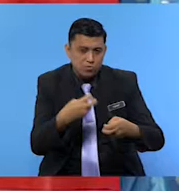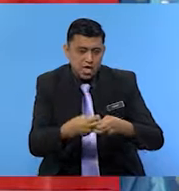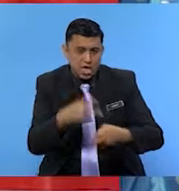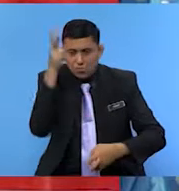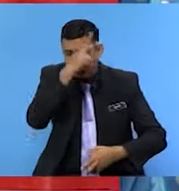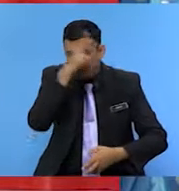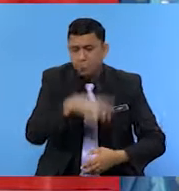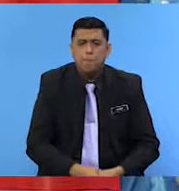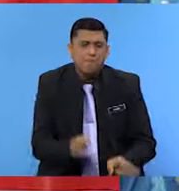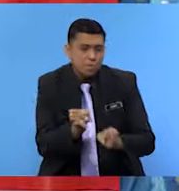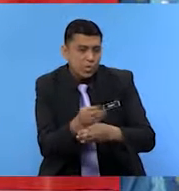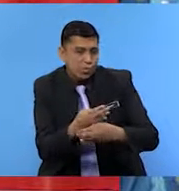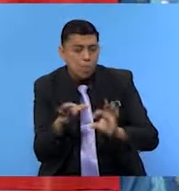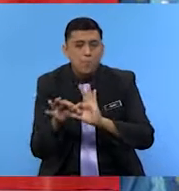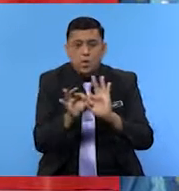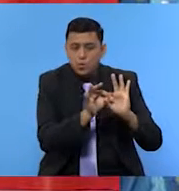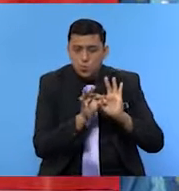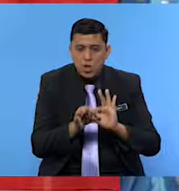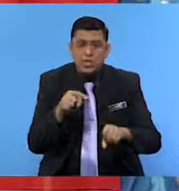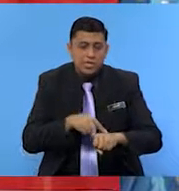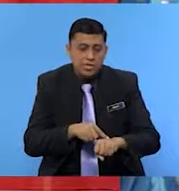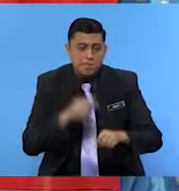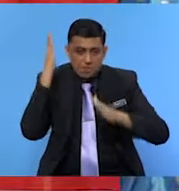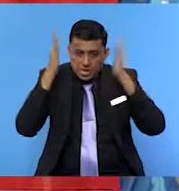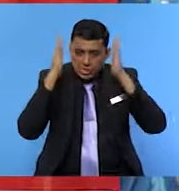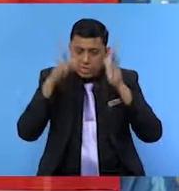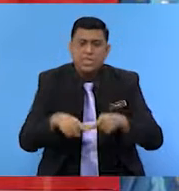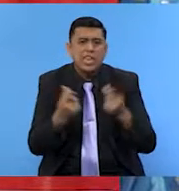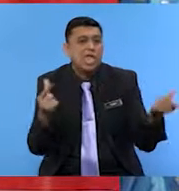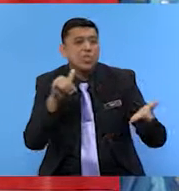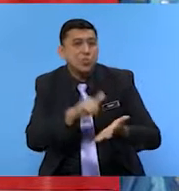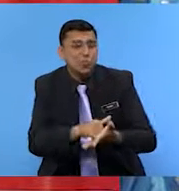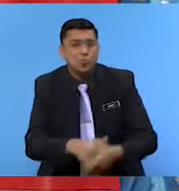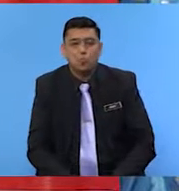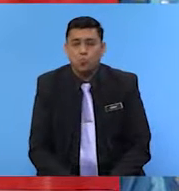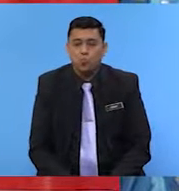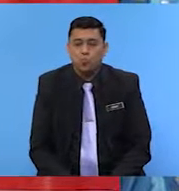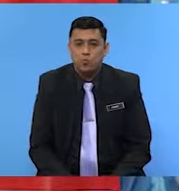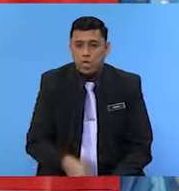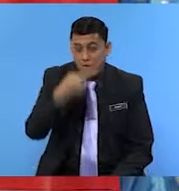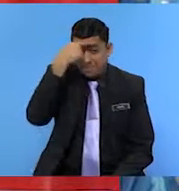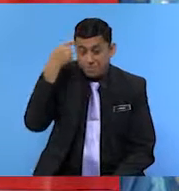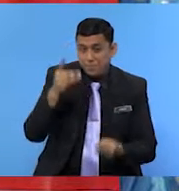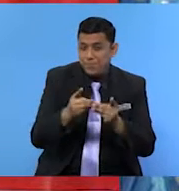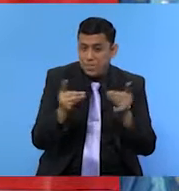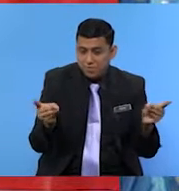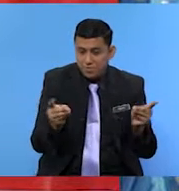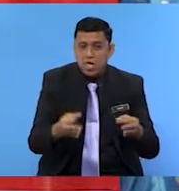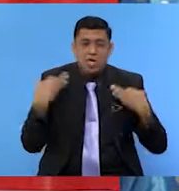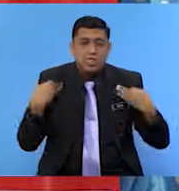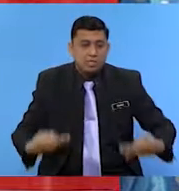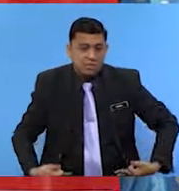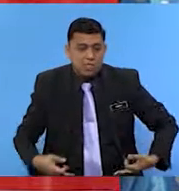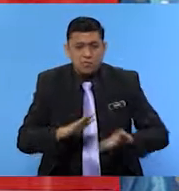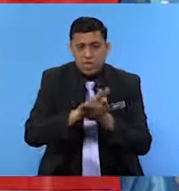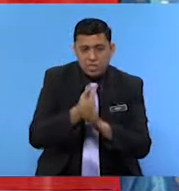kerajaan untuk membentuk perpaduan di Malaysia. Selain itu juga, faktor pemisahan fizikal juga